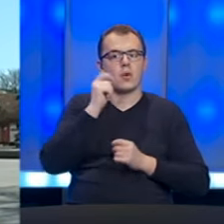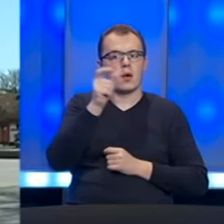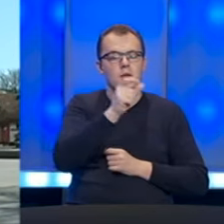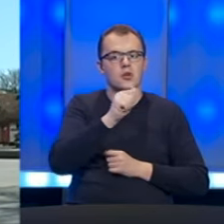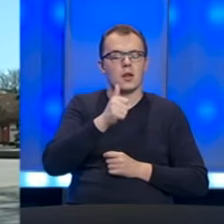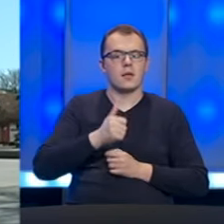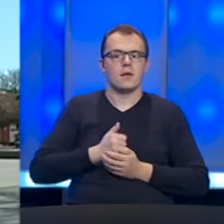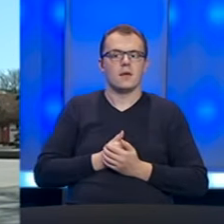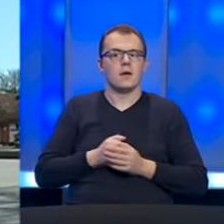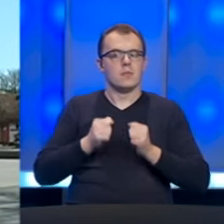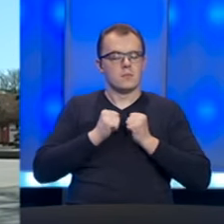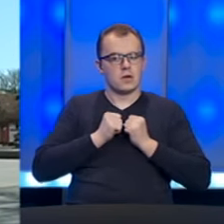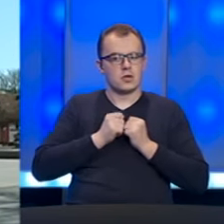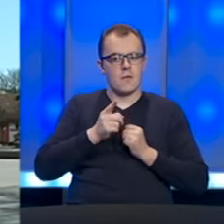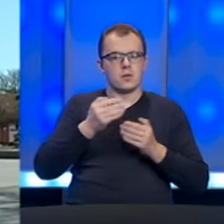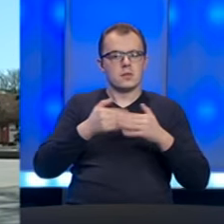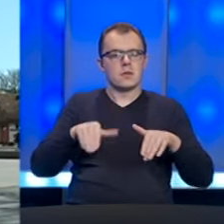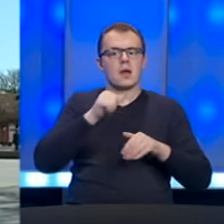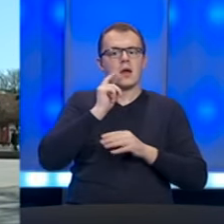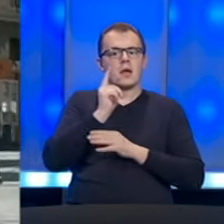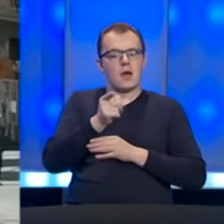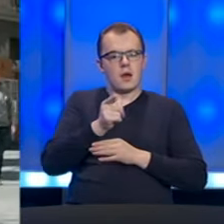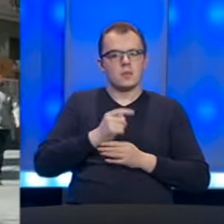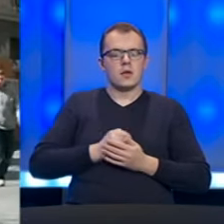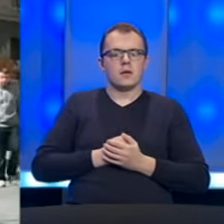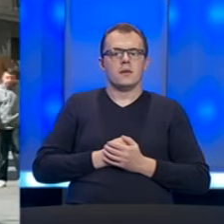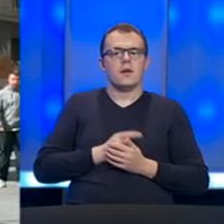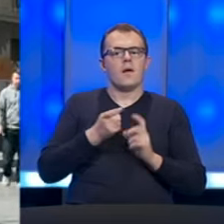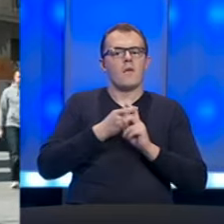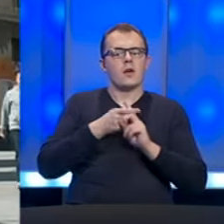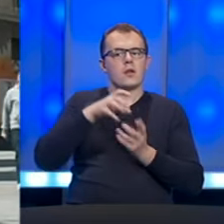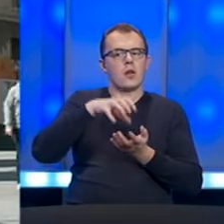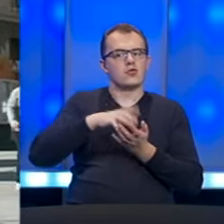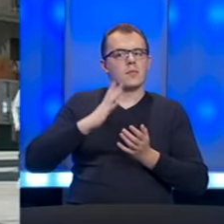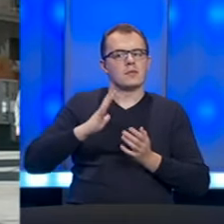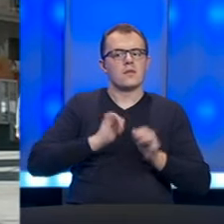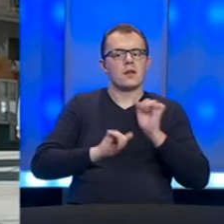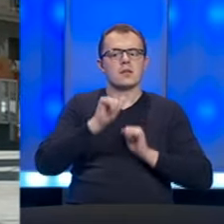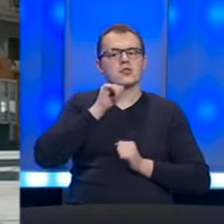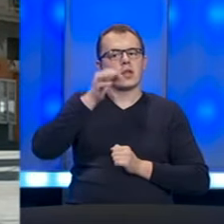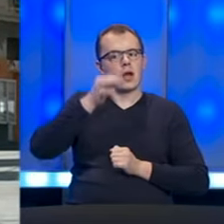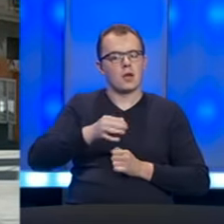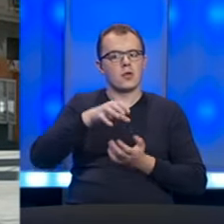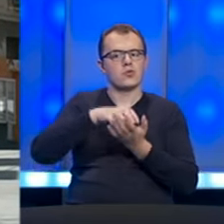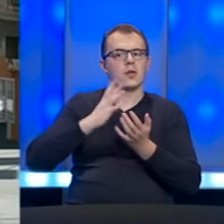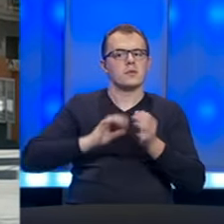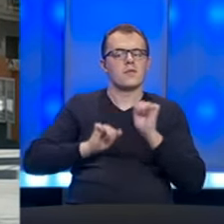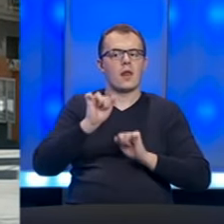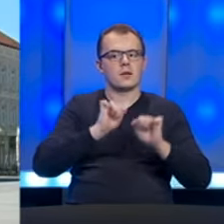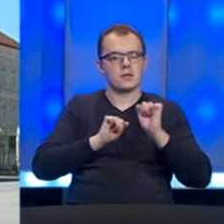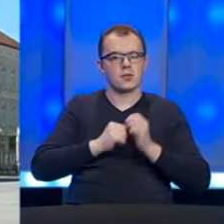je pridržavalo se mjera i naredbi Federalnog štaba civilne zaštite i kantonalnog štaba civilne